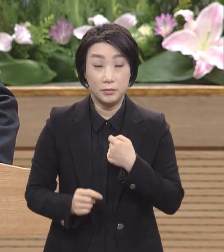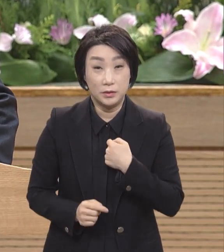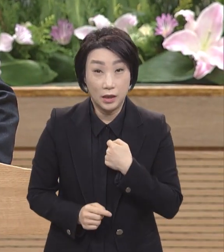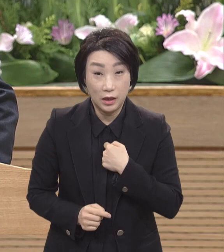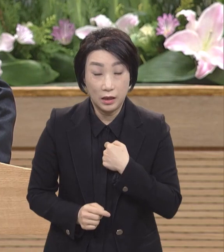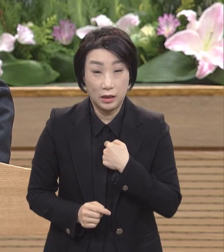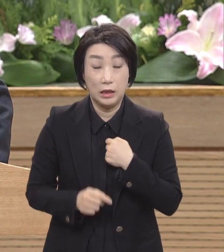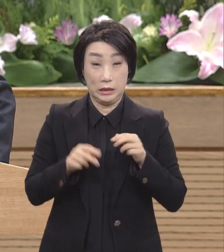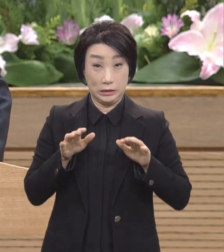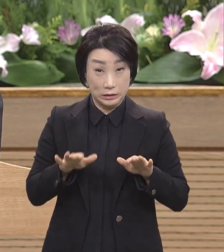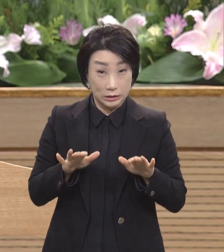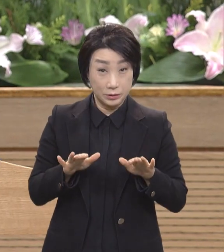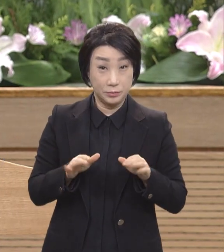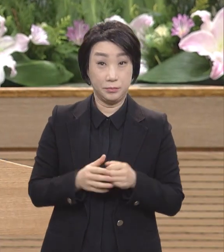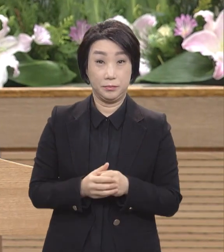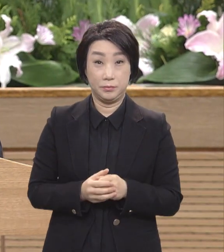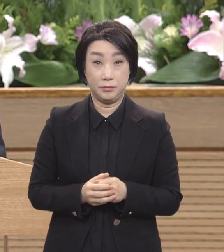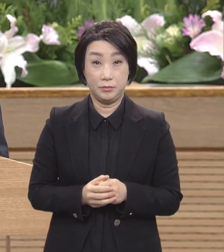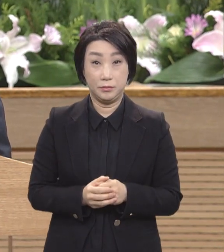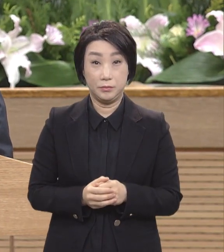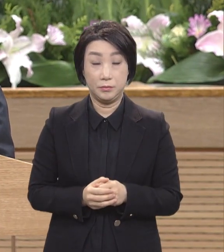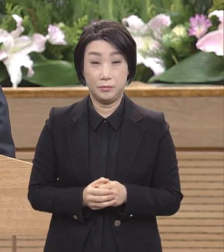나에게 지금